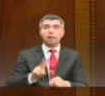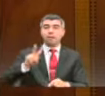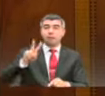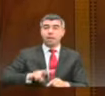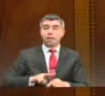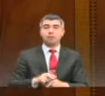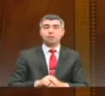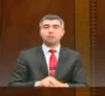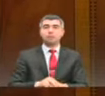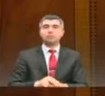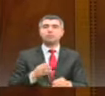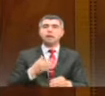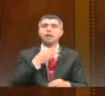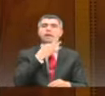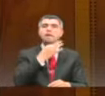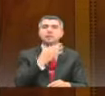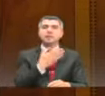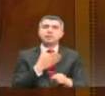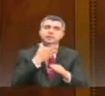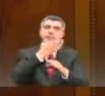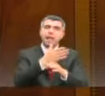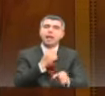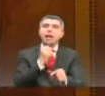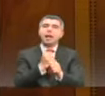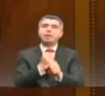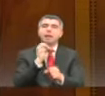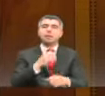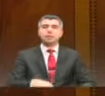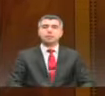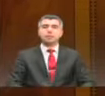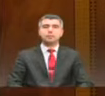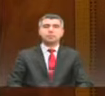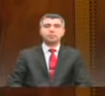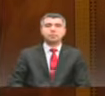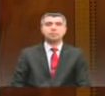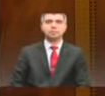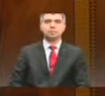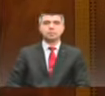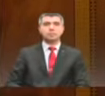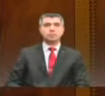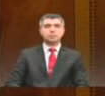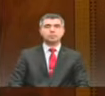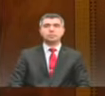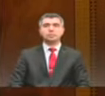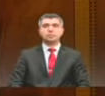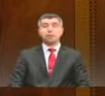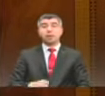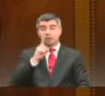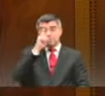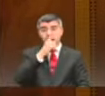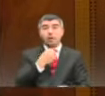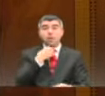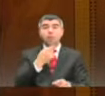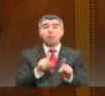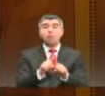ولوج سوق الشغل بفعالية وبكفاءة وبسهولة أيضا. وفي هذا الإطار تعتزم الحكومة لأول